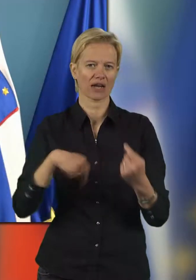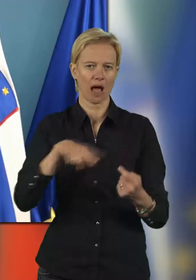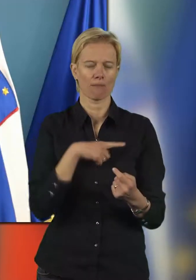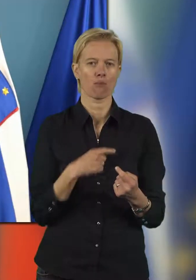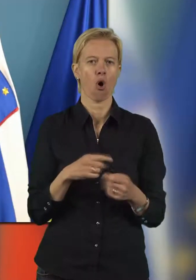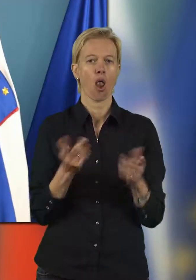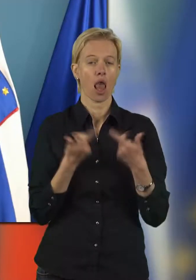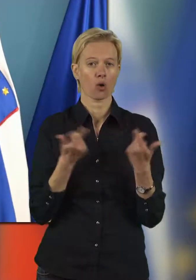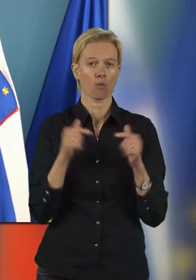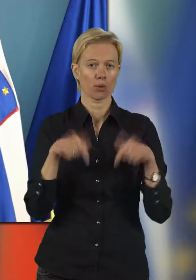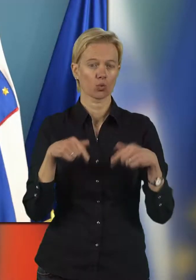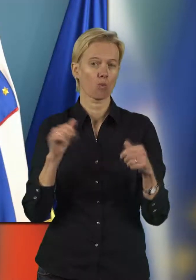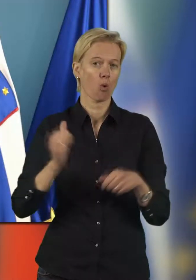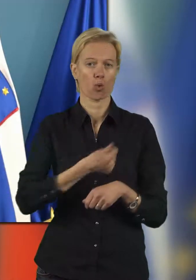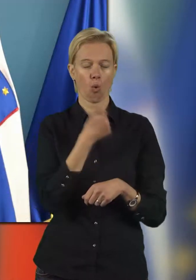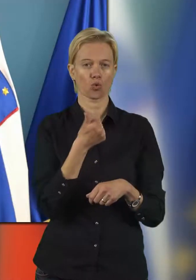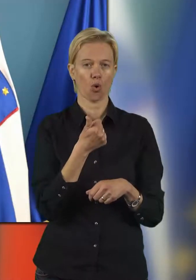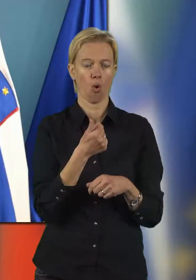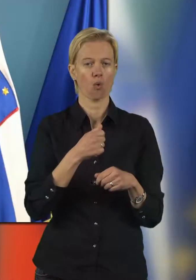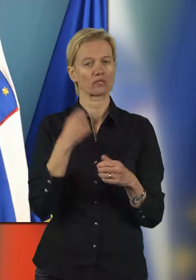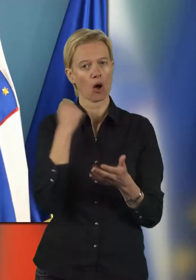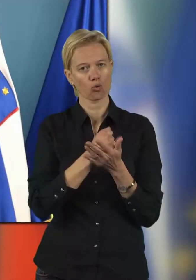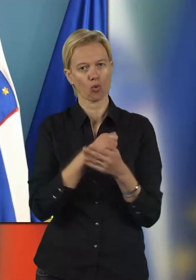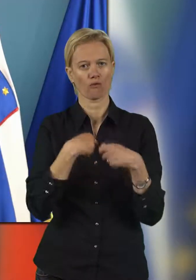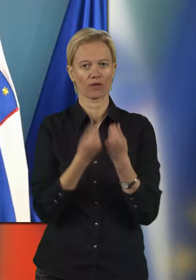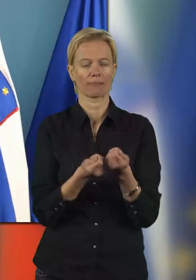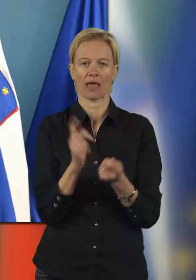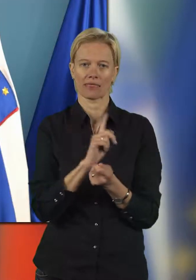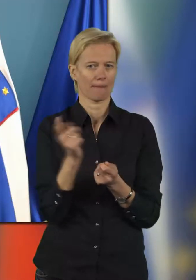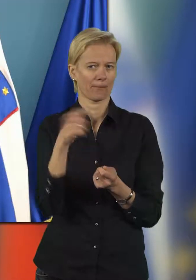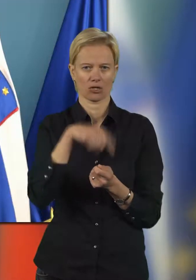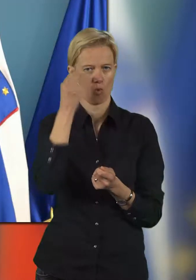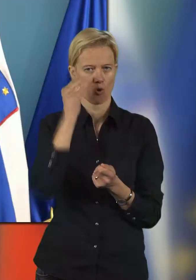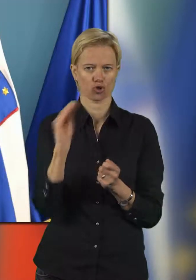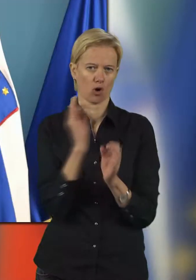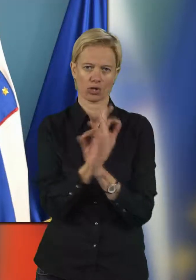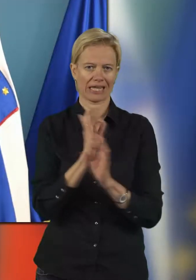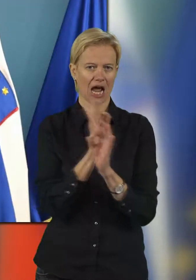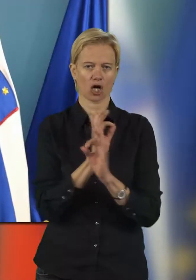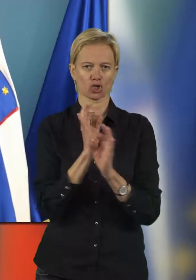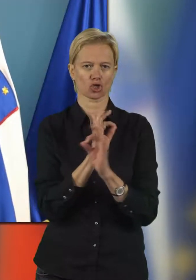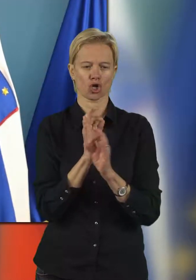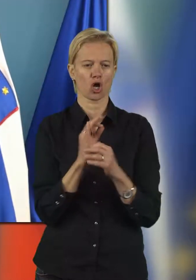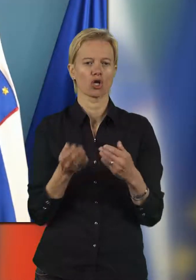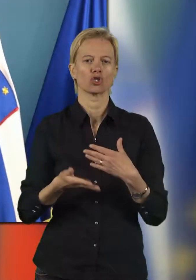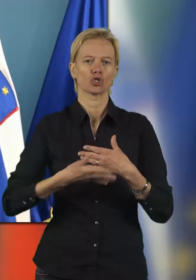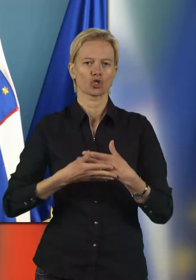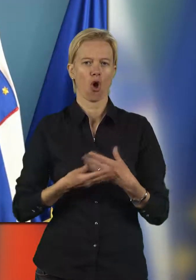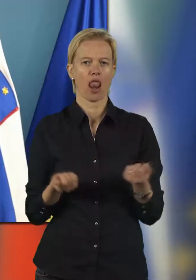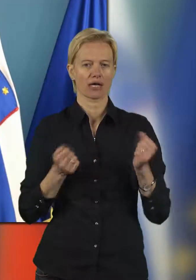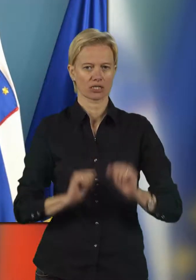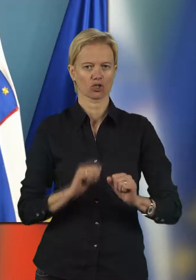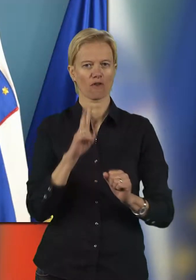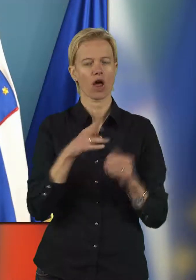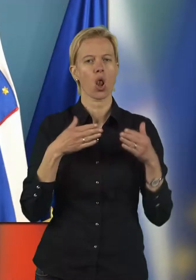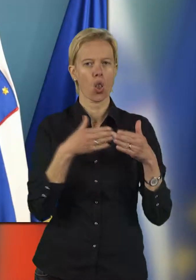Lahko pa tukaj ponovno zagotovim, da seveda ne pride upoštev nikakršno solastništvo